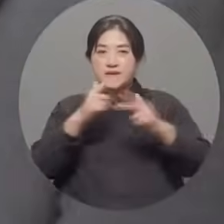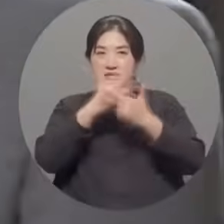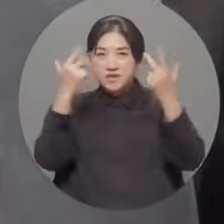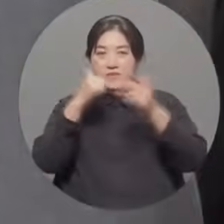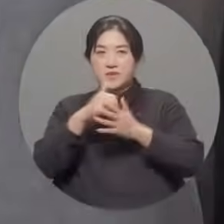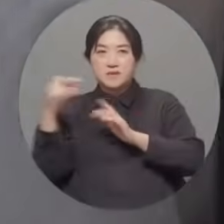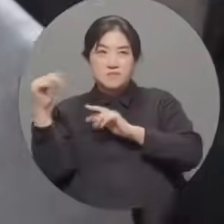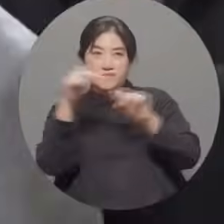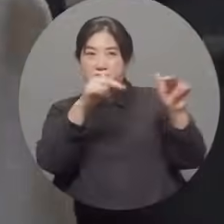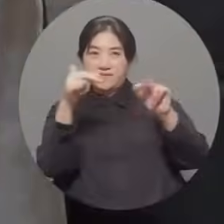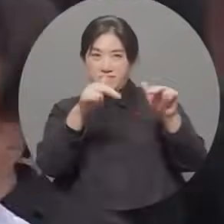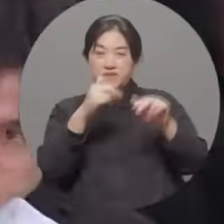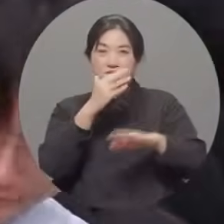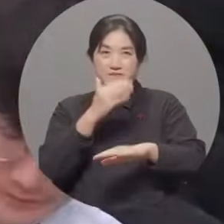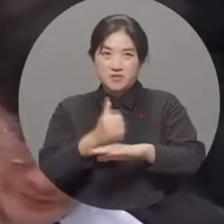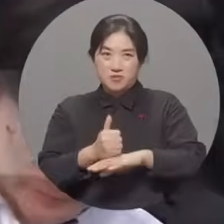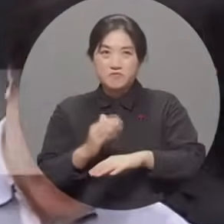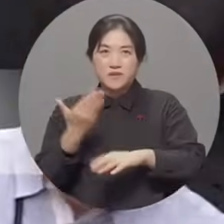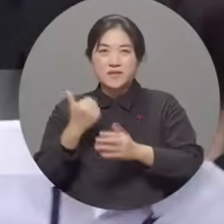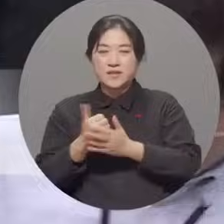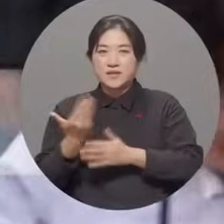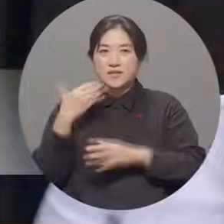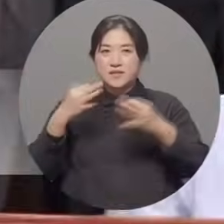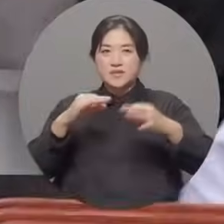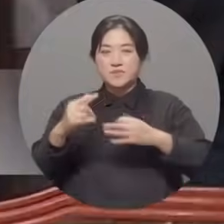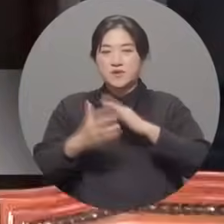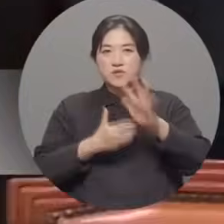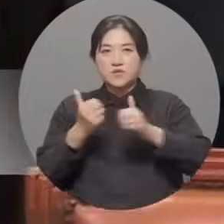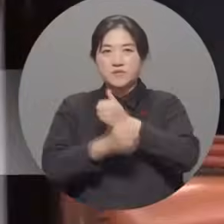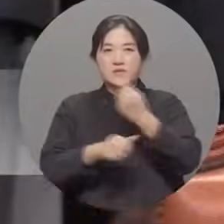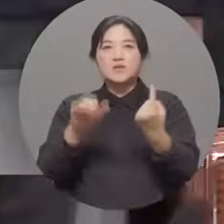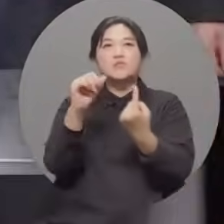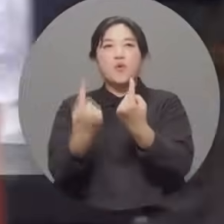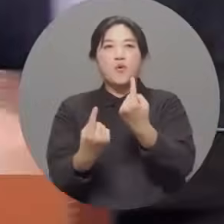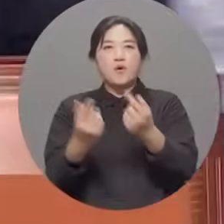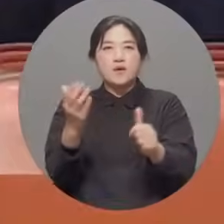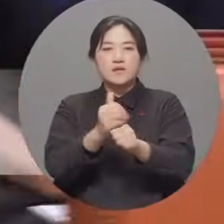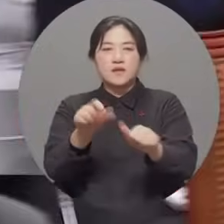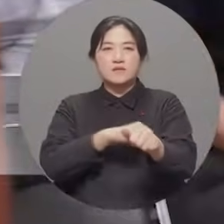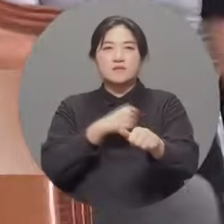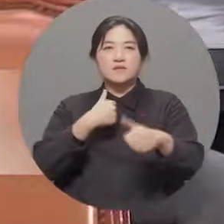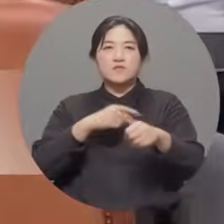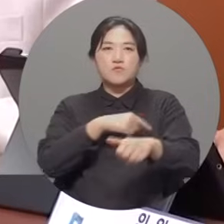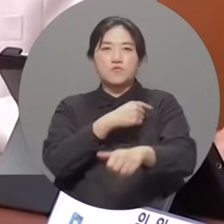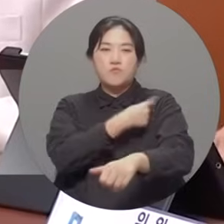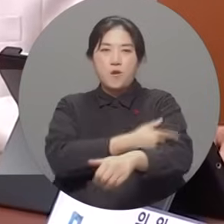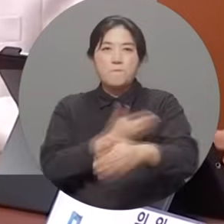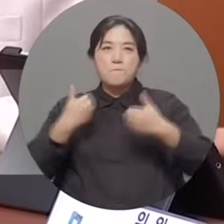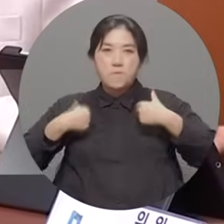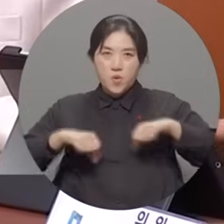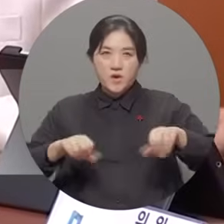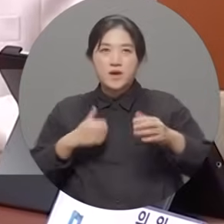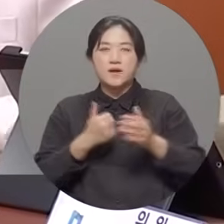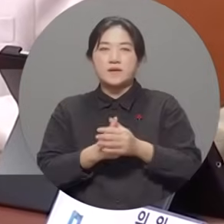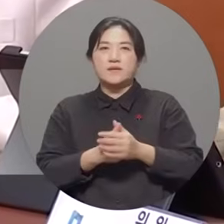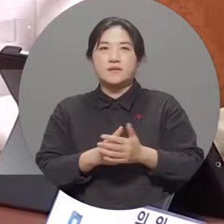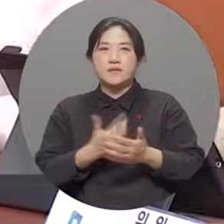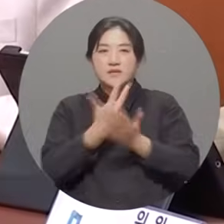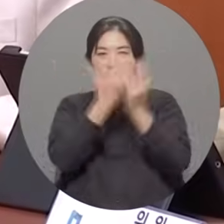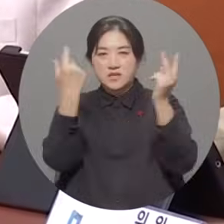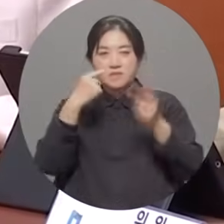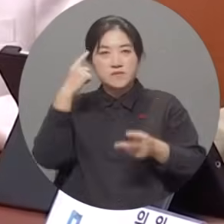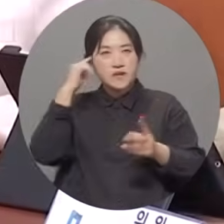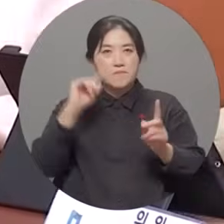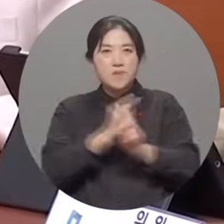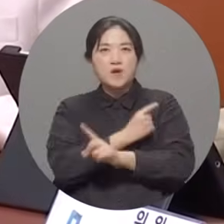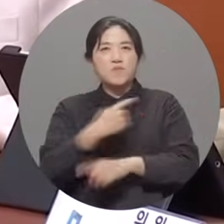비판으로 확산됐습니다. 앞서 김은경 혁신위 1호 제안인 불체포 특권 포기에 대해서 이 대표가 입장을 바꾼 것에 대한